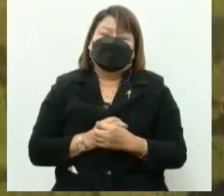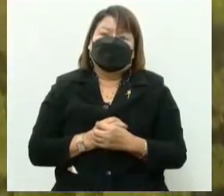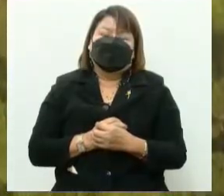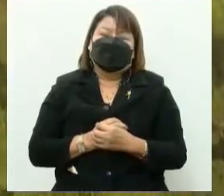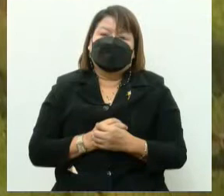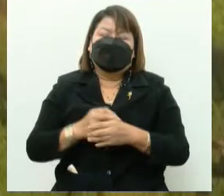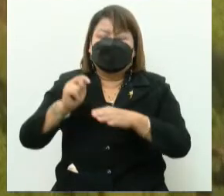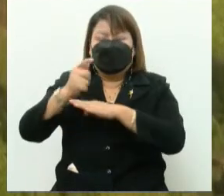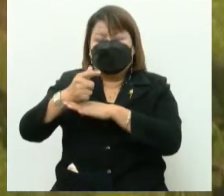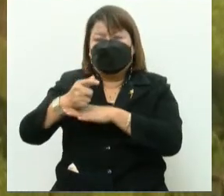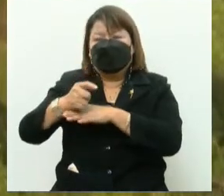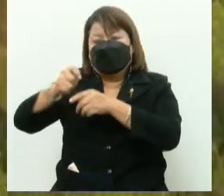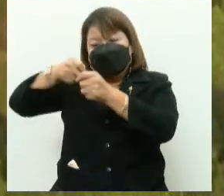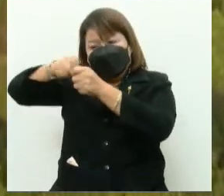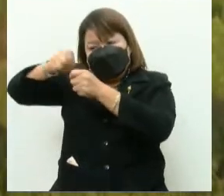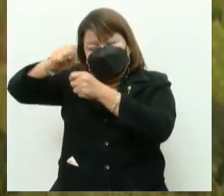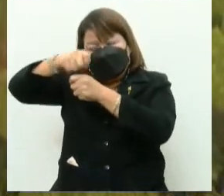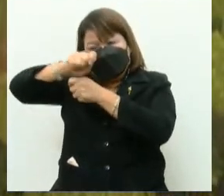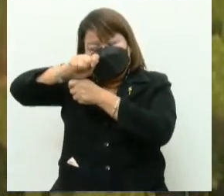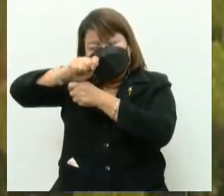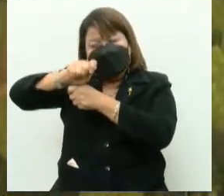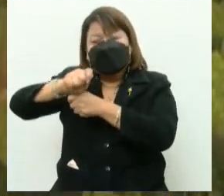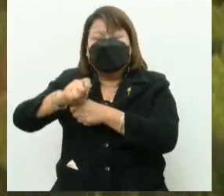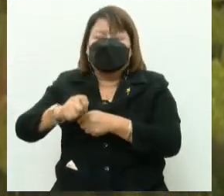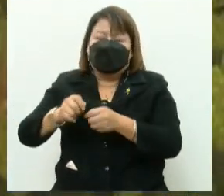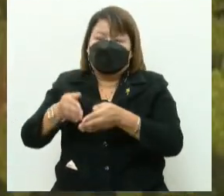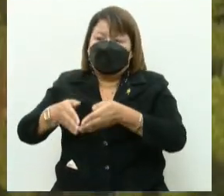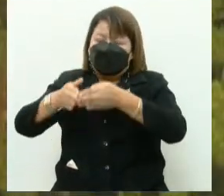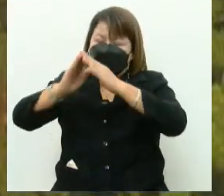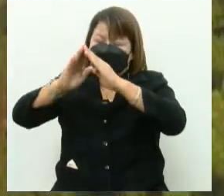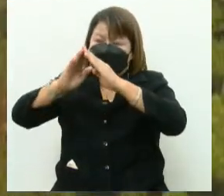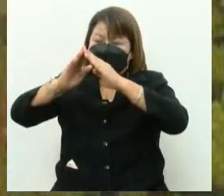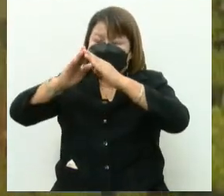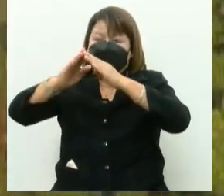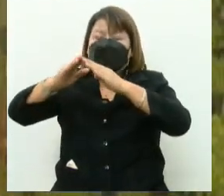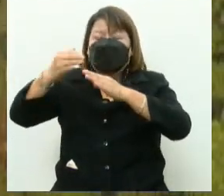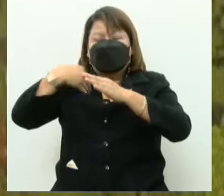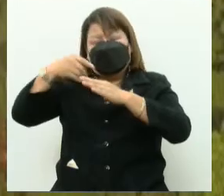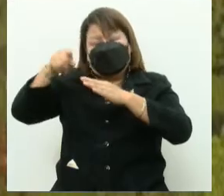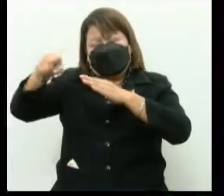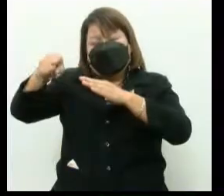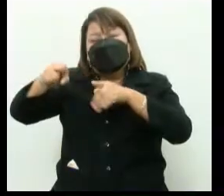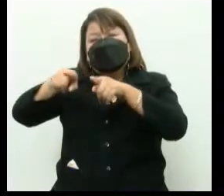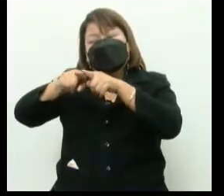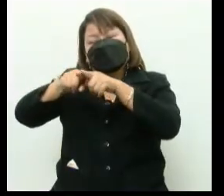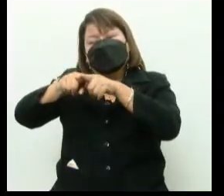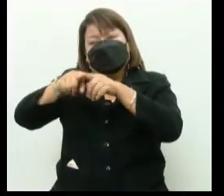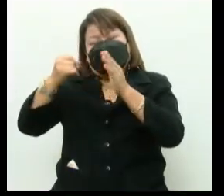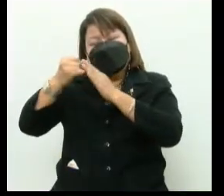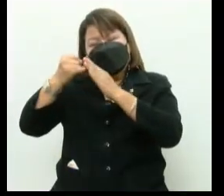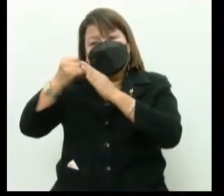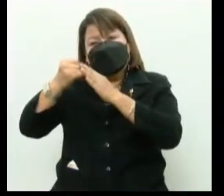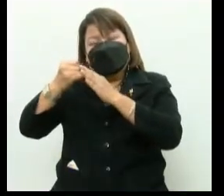งานสถาปัตยกรรมพระบรมธาตุเจดีย์คู่บ้านคู่เมืองตะกั่วป่าองค์นี้ทีมสถาปนิ